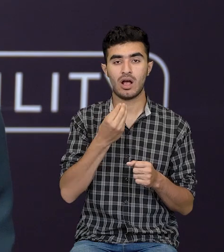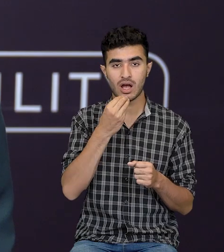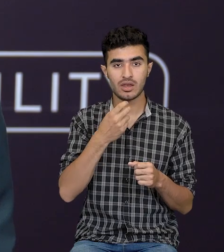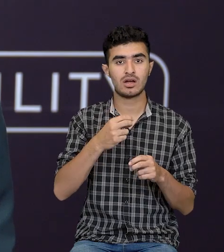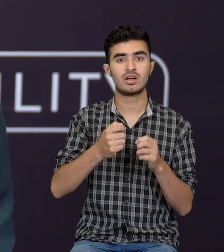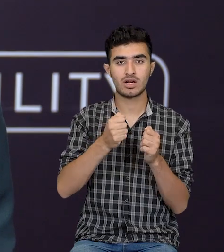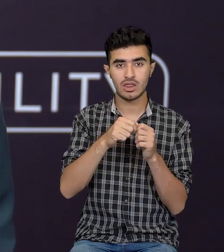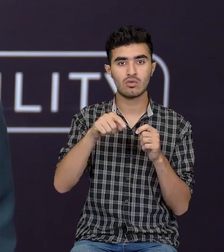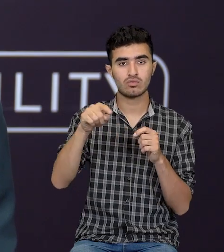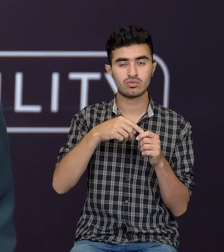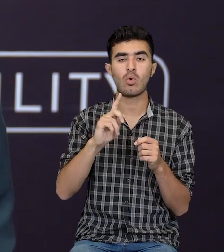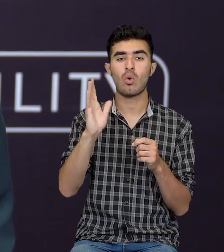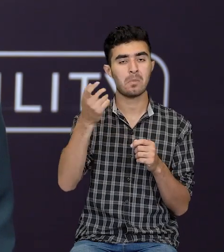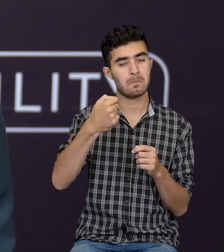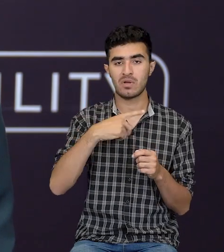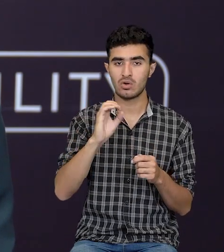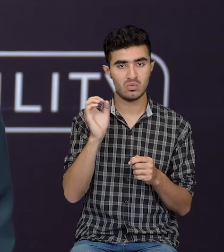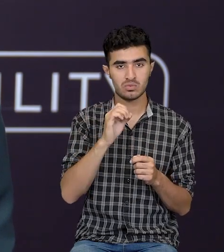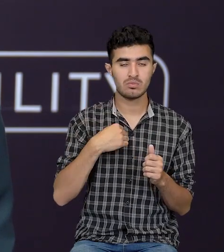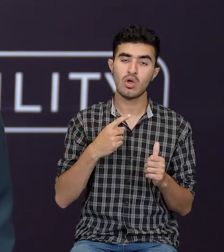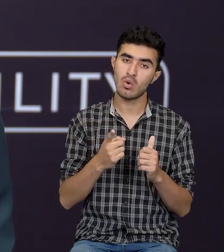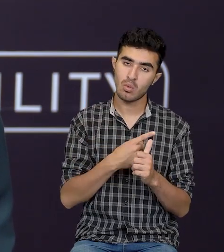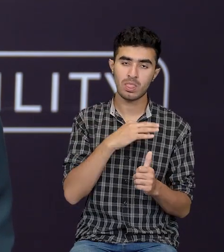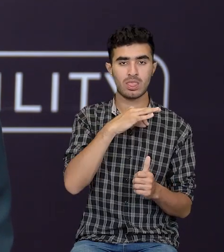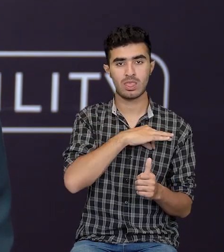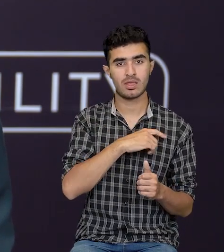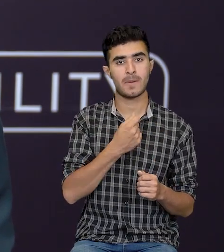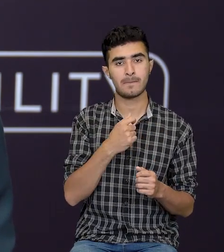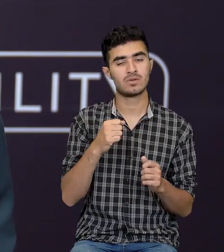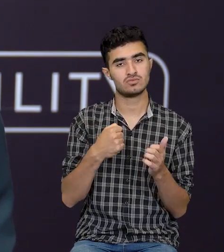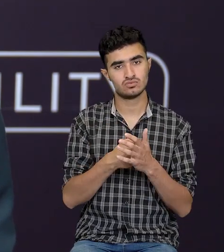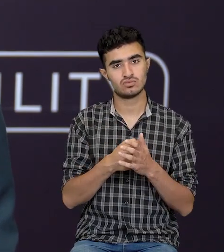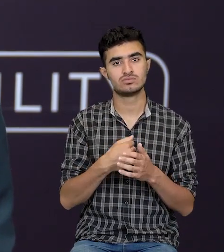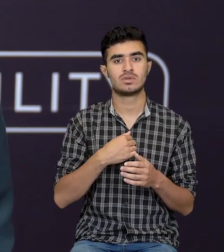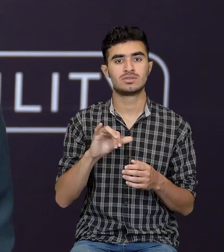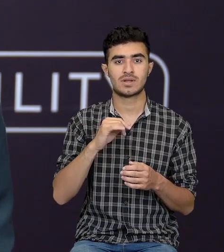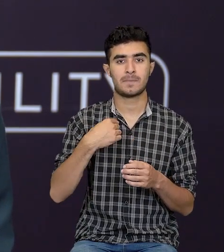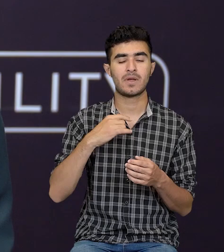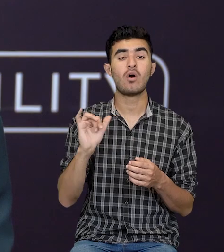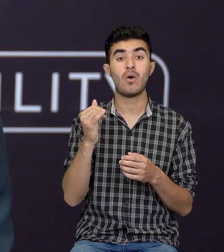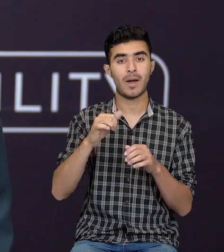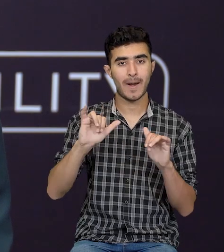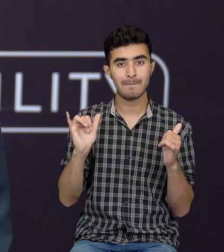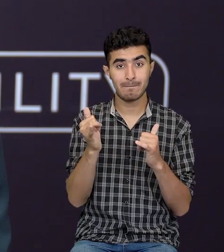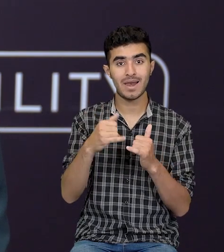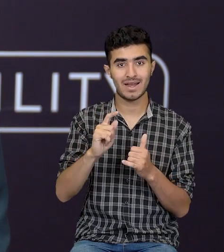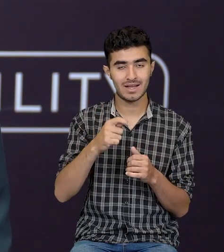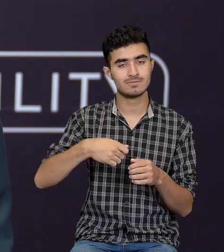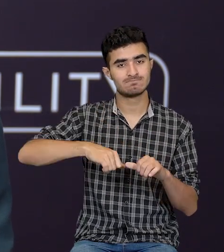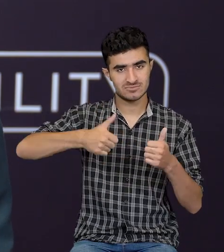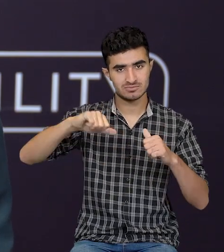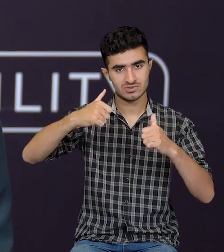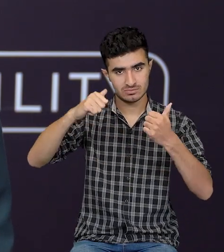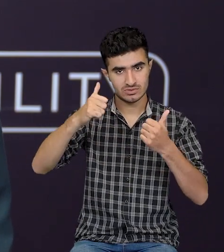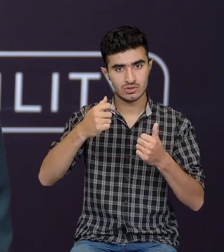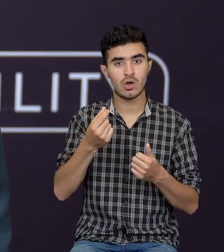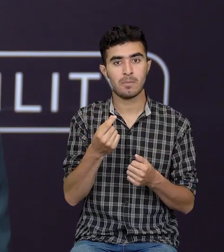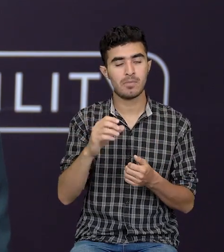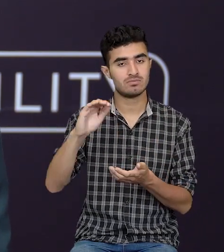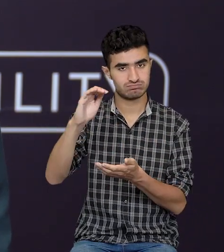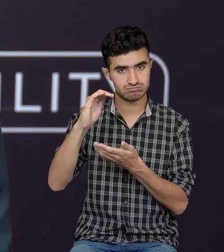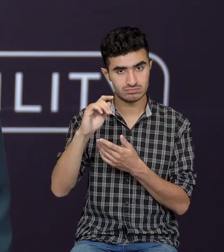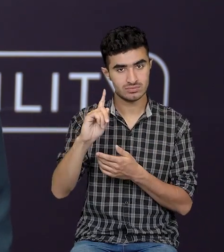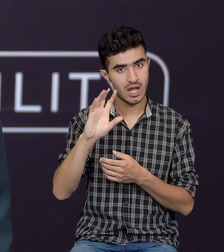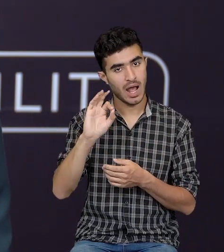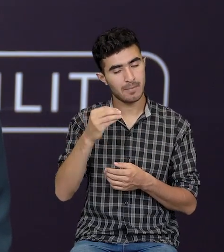तो 2 साल मैंने इंटरनेशनल के लिए, मैं वाहिद पाकिस्तान का पहला प्लेयर था जो 2 वर्ल्ड कप खेलने जा रहा था।